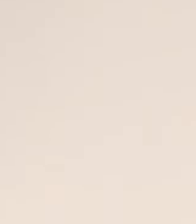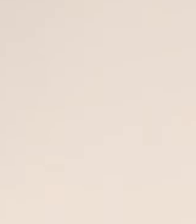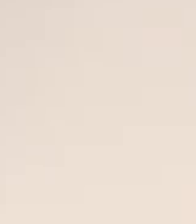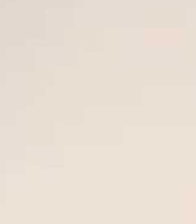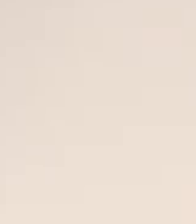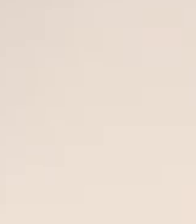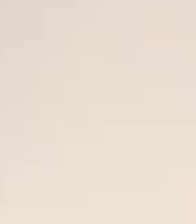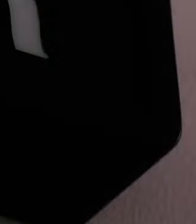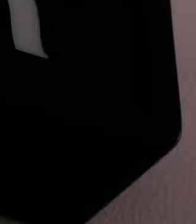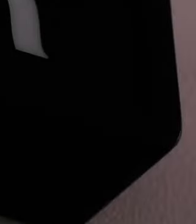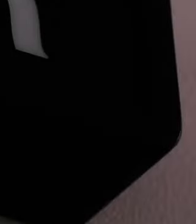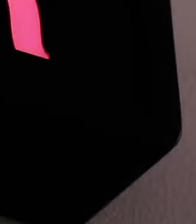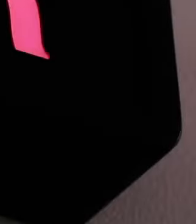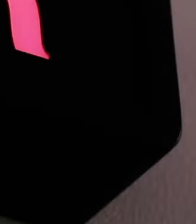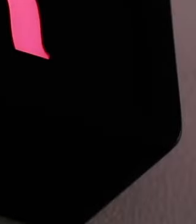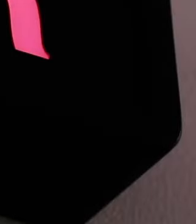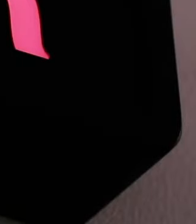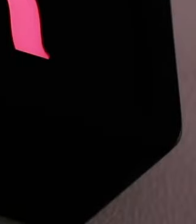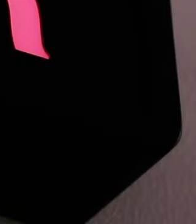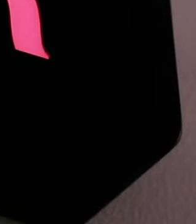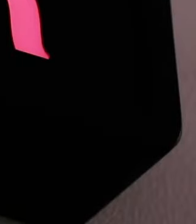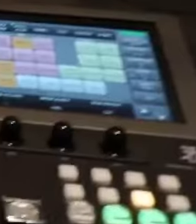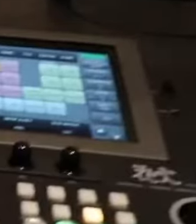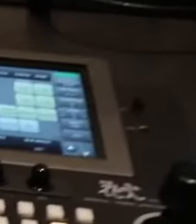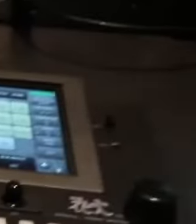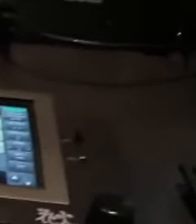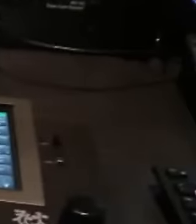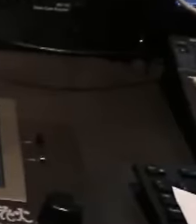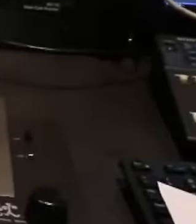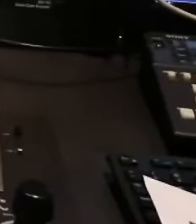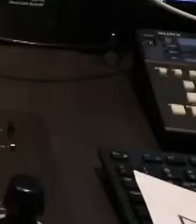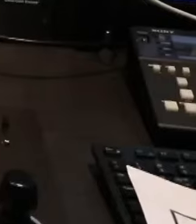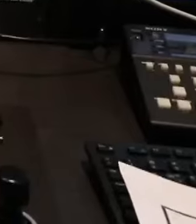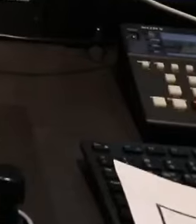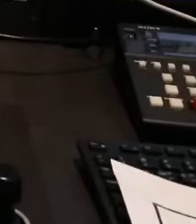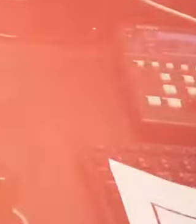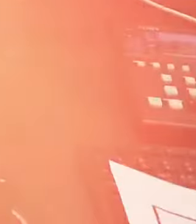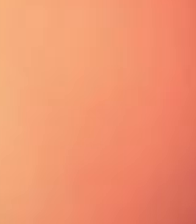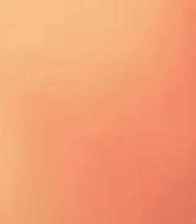오후 3시 내게 기적이 일어나는 시간.